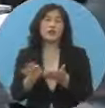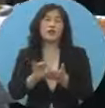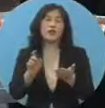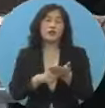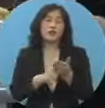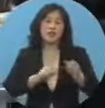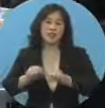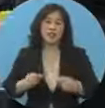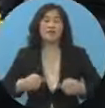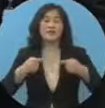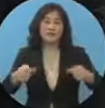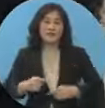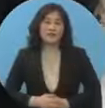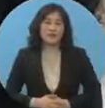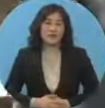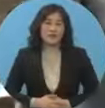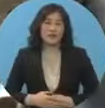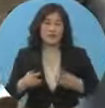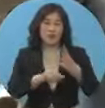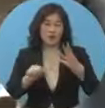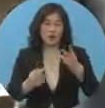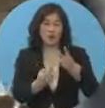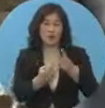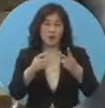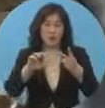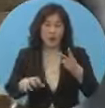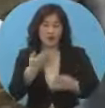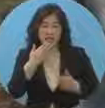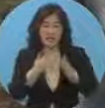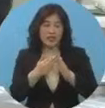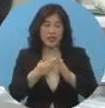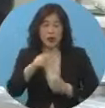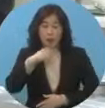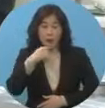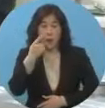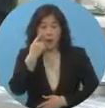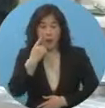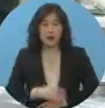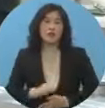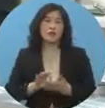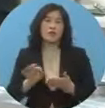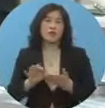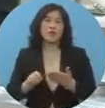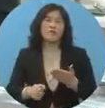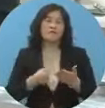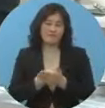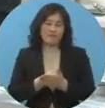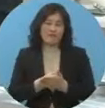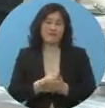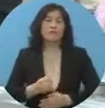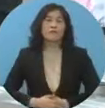나섰습니다 도는 지난 5일 도청 구매 식당에서 시식 행사를 열고 소비촉진을 결의했습니다 특히